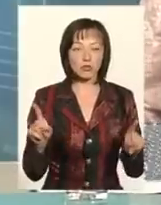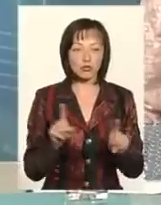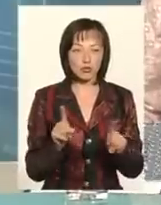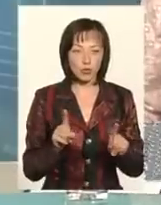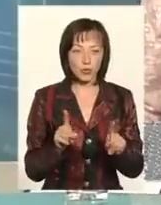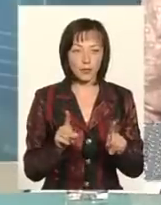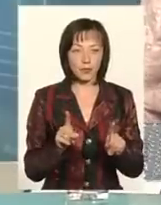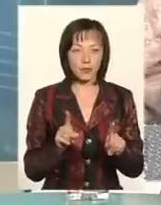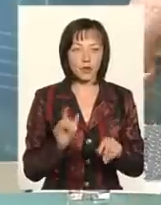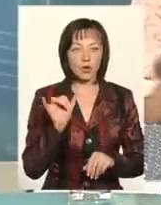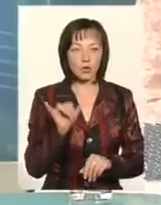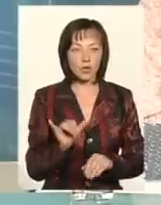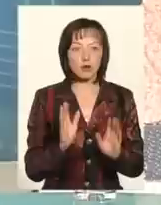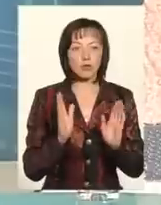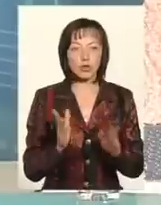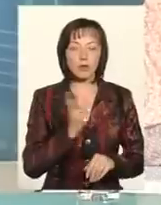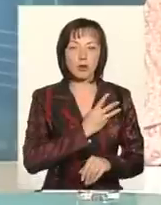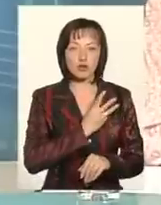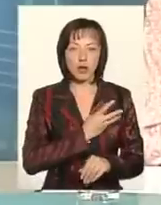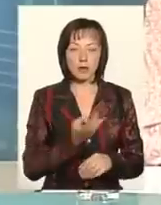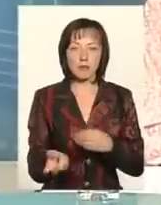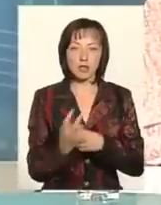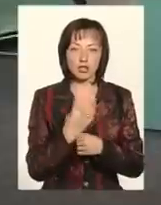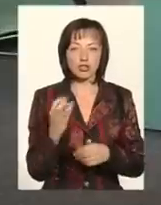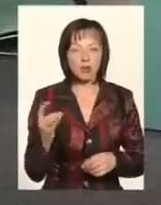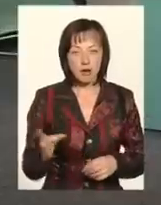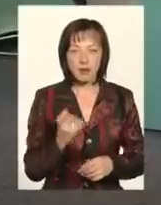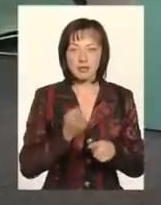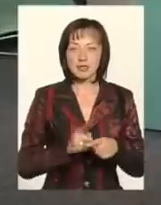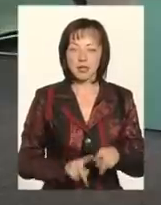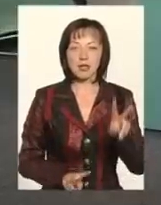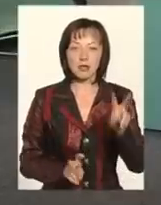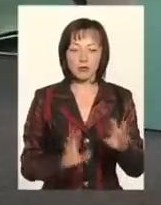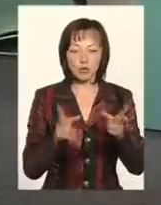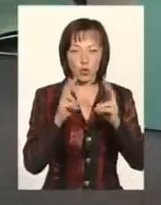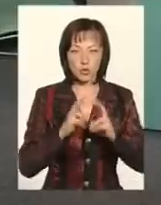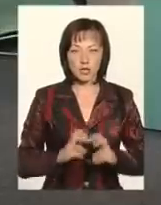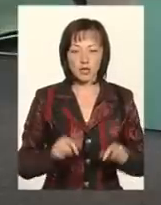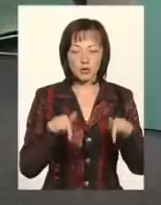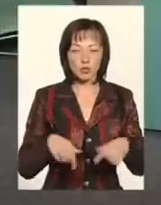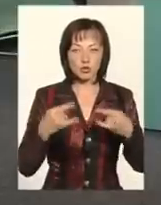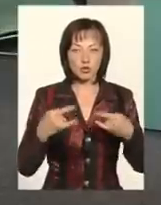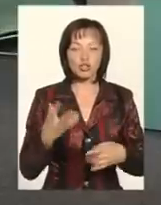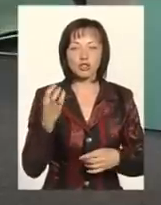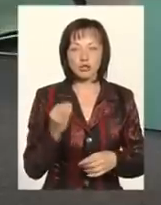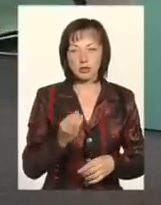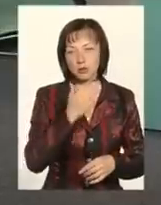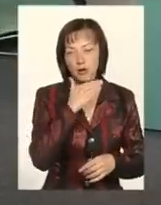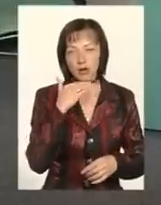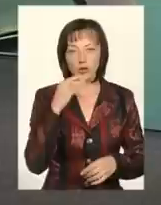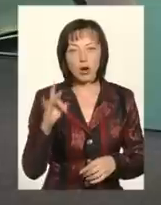що в них буде бажання прийти до нас ще раз адже ця тема буде розглядатися у цій студії ще не